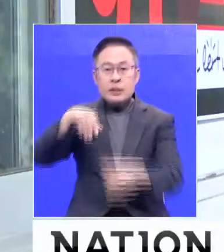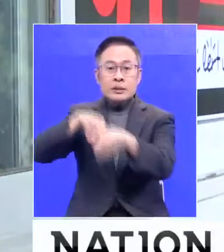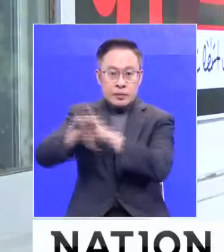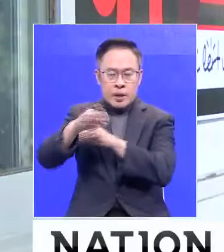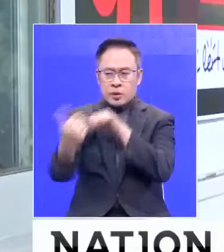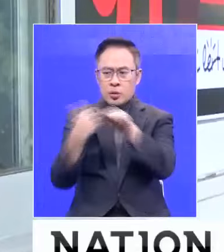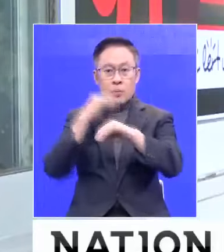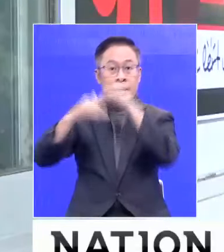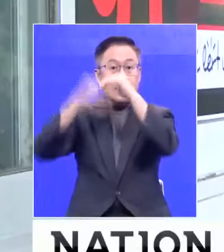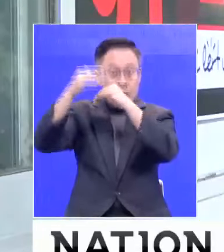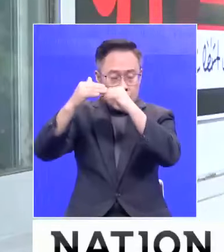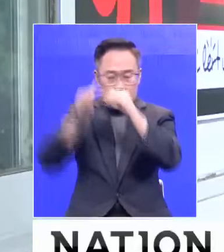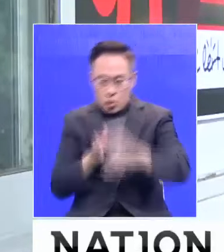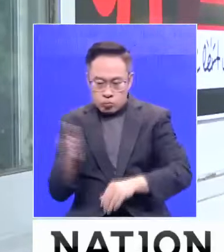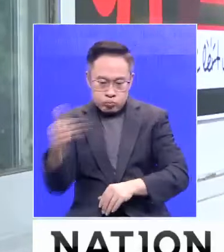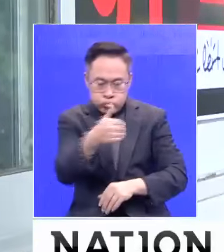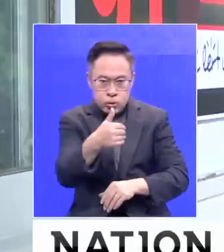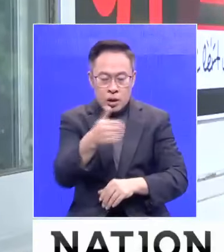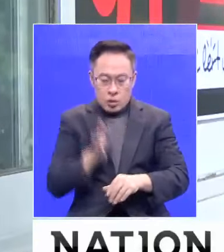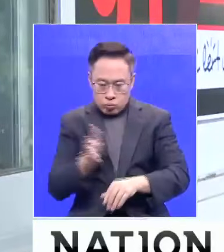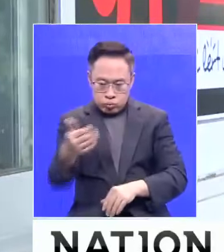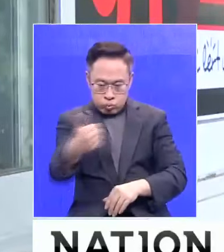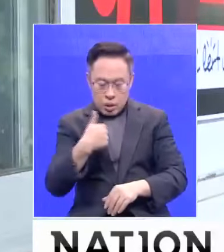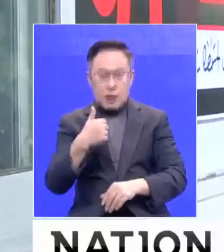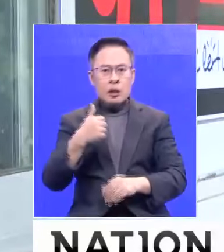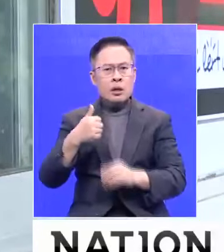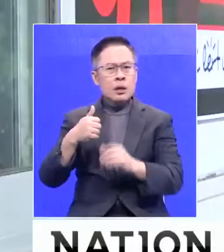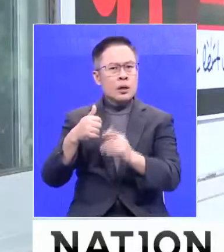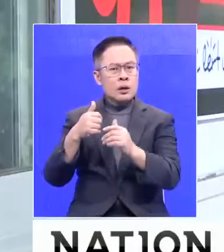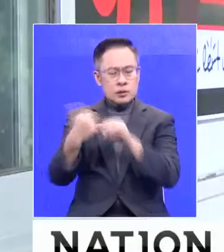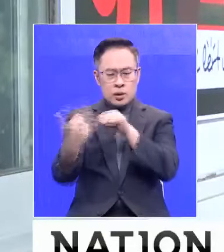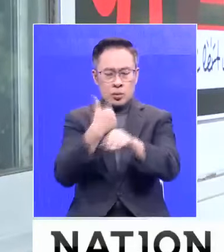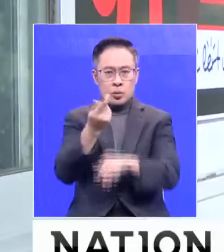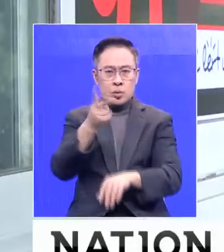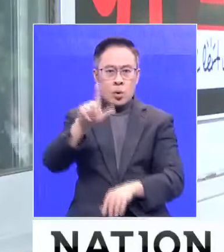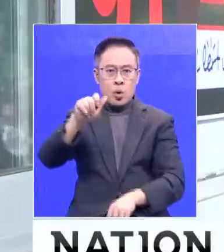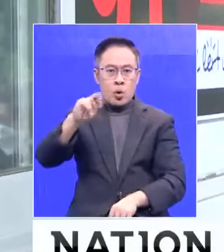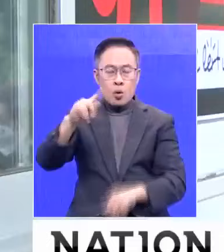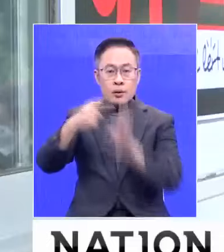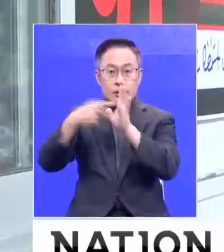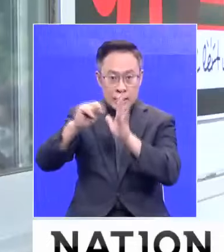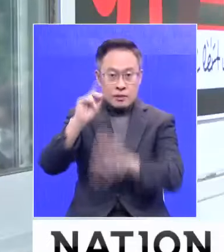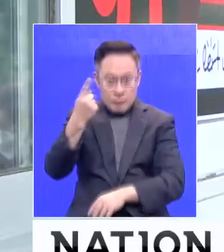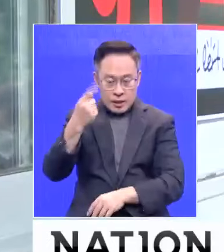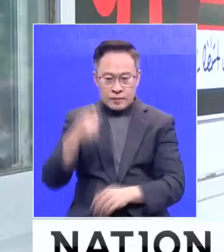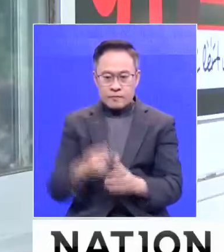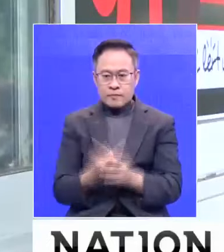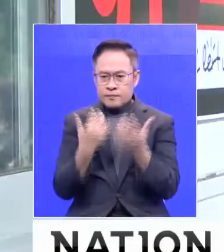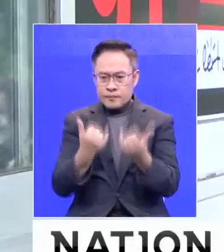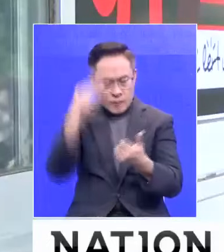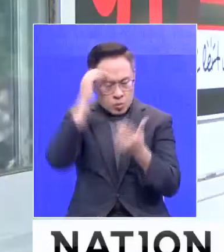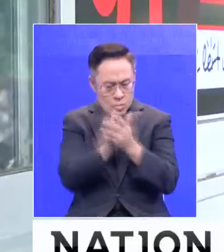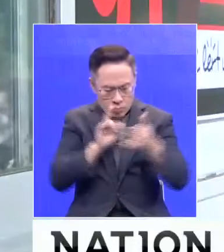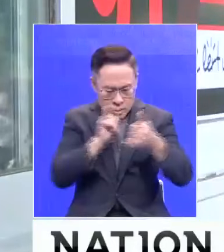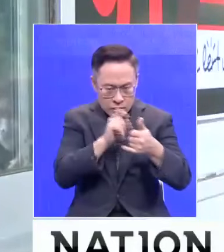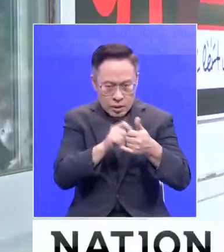อีก1มูลเหตุสำคัญที่ตำรวจเนี่ยได้ข้อมูลนะคะซึ่งหลังจากสอบปากคำผู้เสียหายไปเมื่อวานนี้ตำรวจเนี่ยบอกว่าผู้เสียหายให้